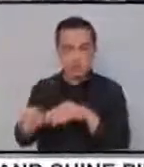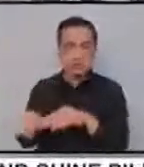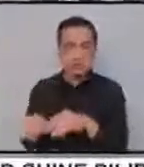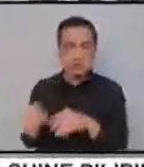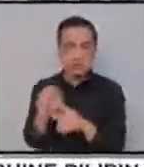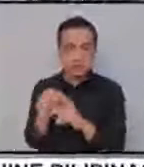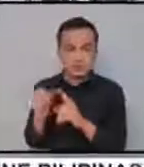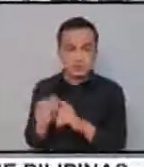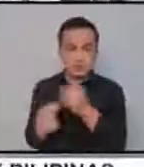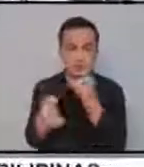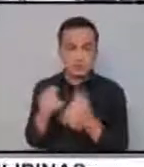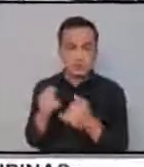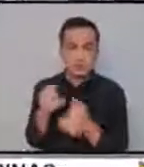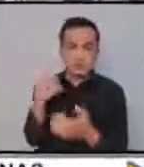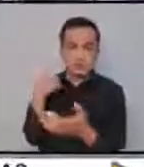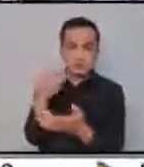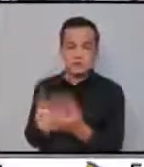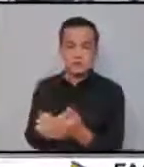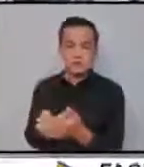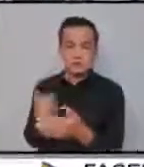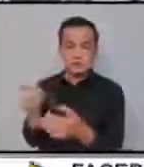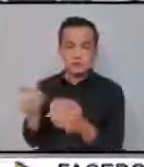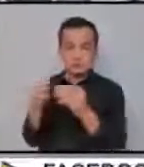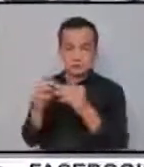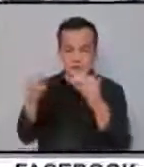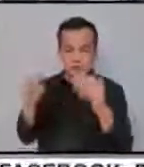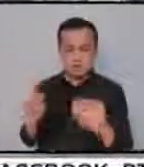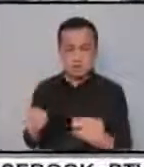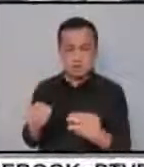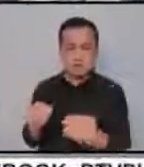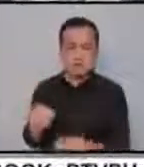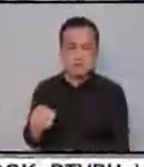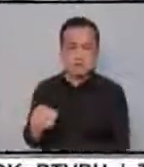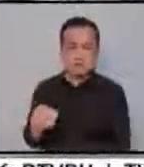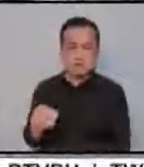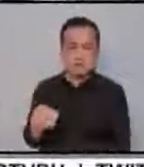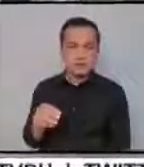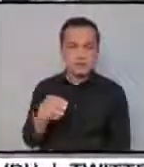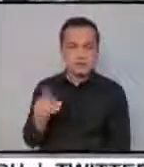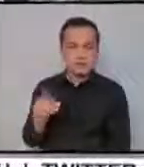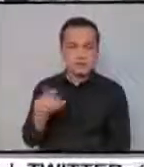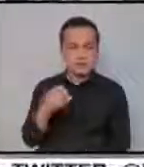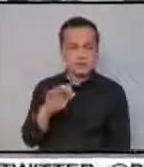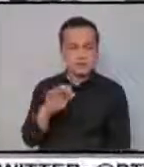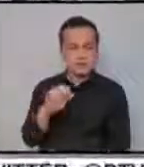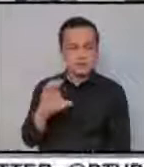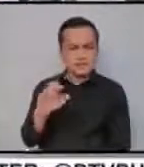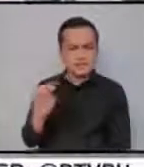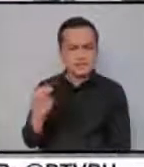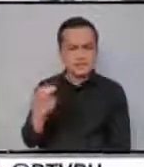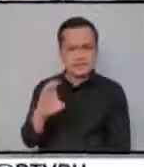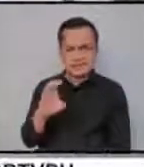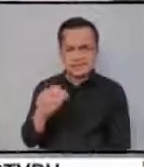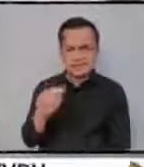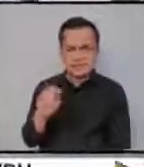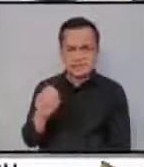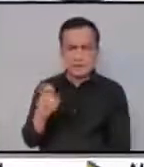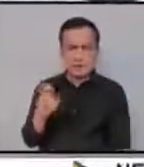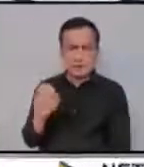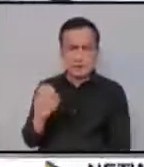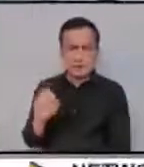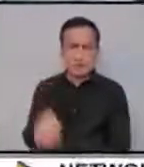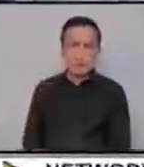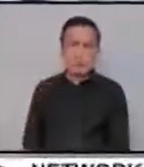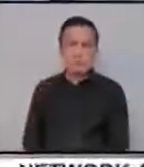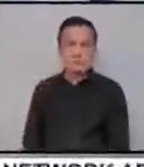po ay makarating dyan sa isang mall o yung tinatawag na FCM at dyan sa may Camaro. Bahagyang luluwag, pero pagdating